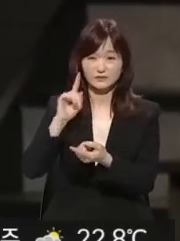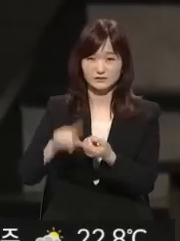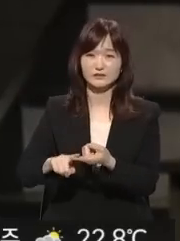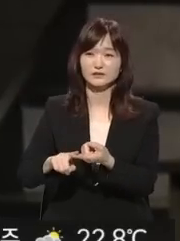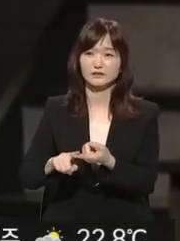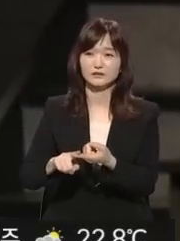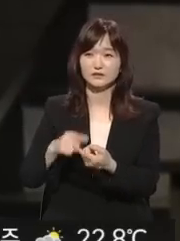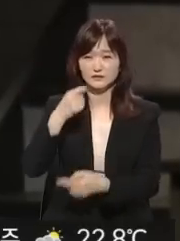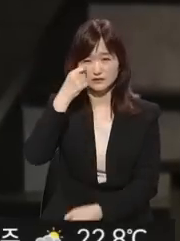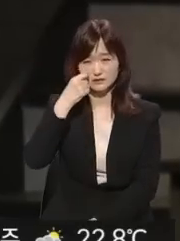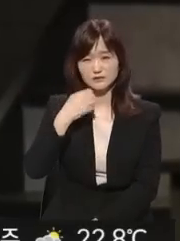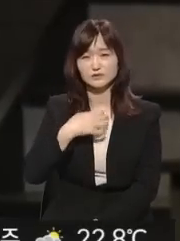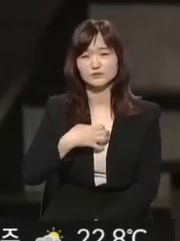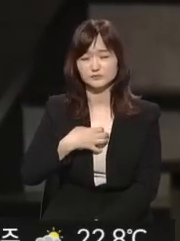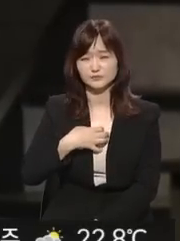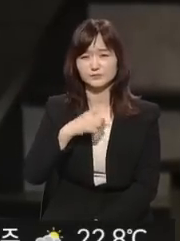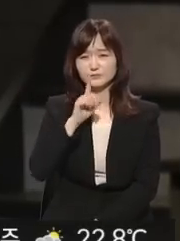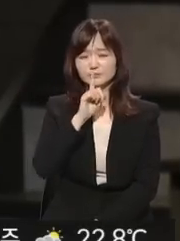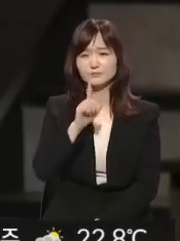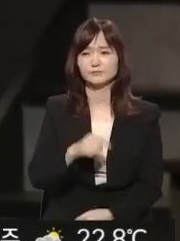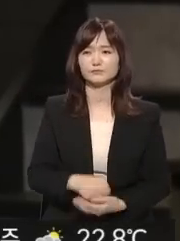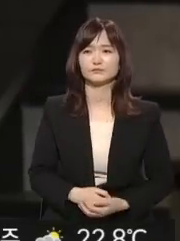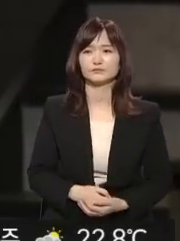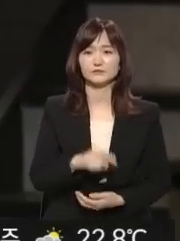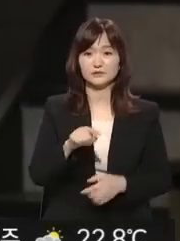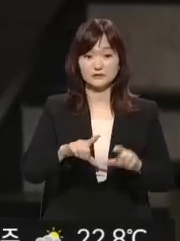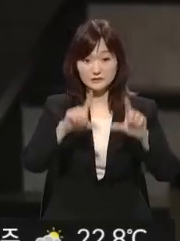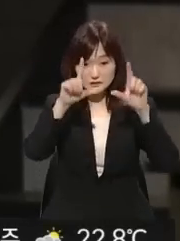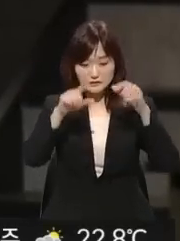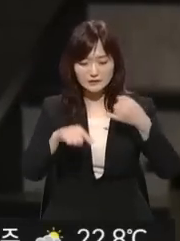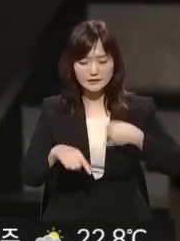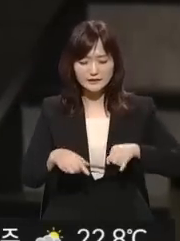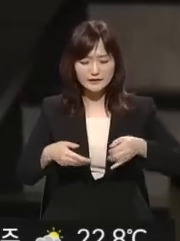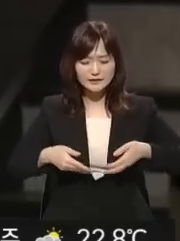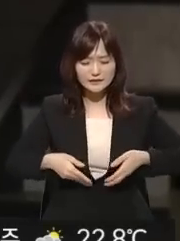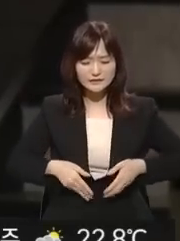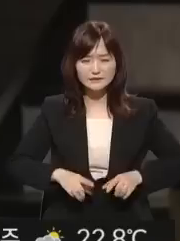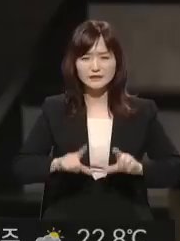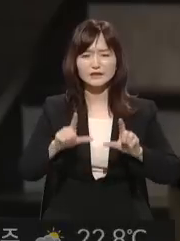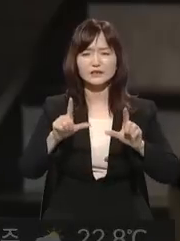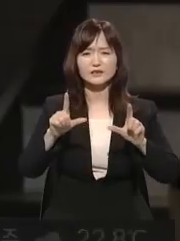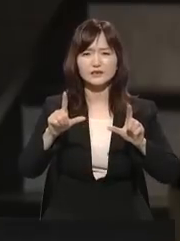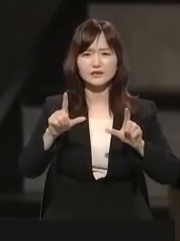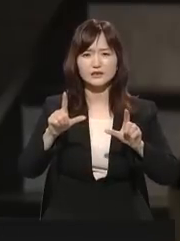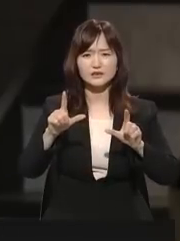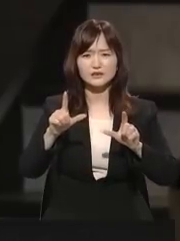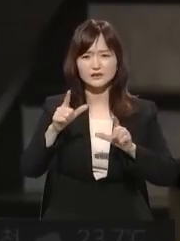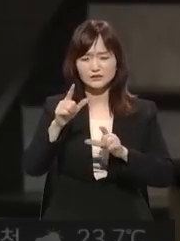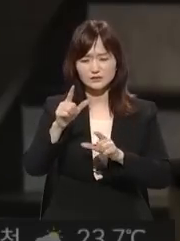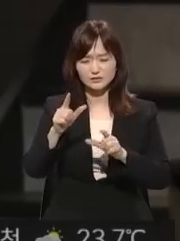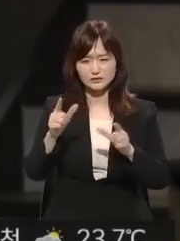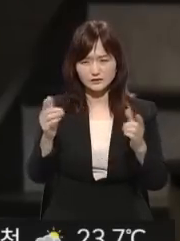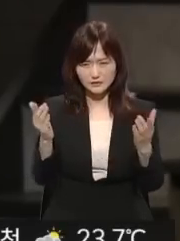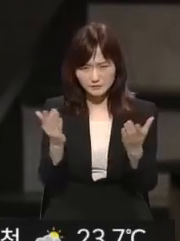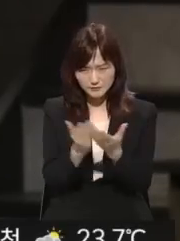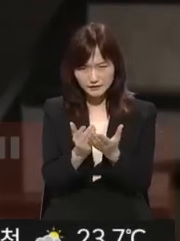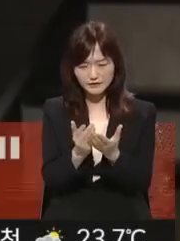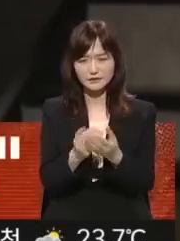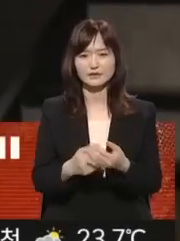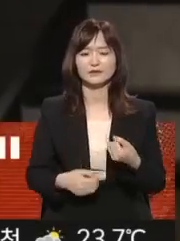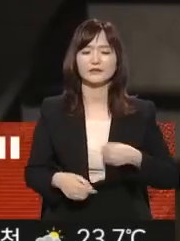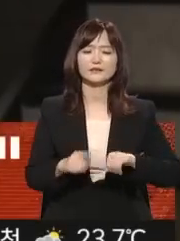너무 슬프게 얘기를 하셨고요 이날이 마침 또 딸의 생일이었다고 합니다 황소심 성고 날이 그래서 우리